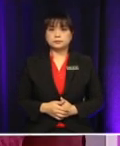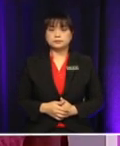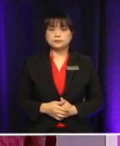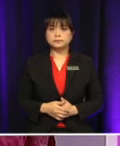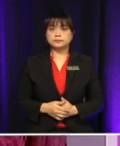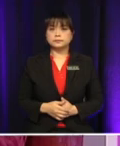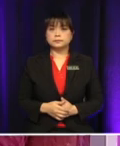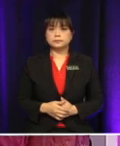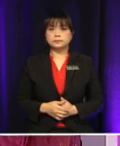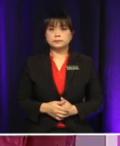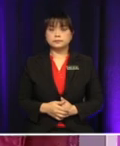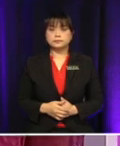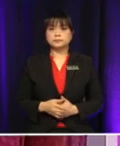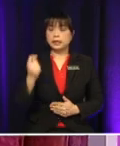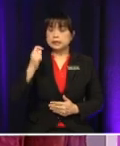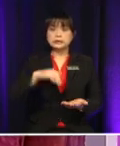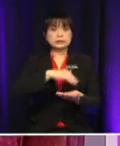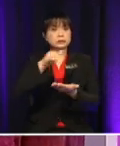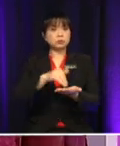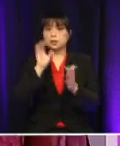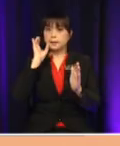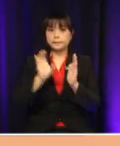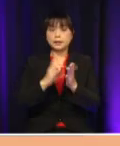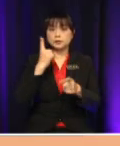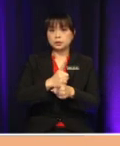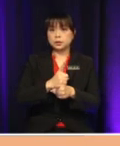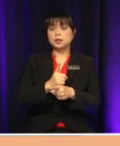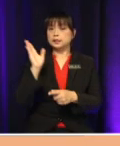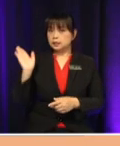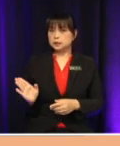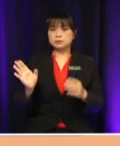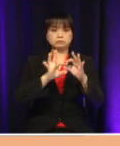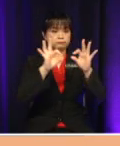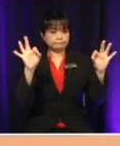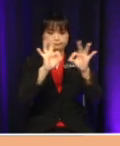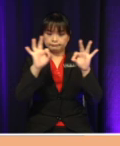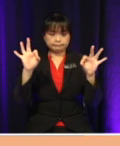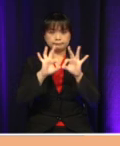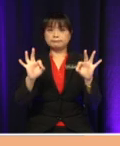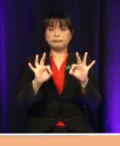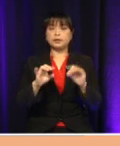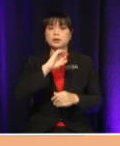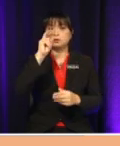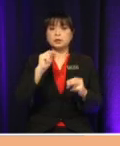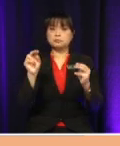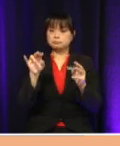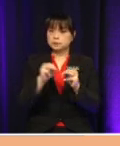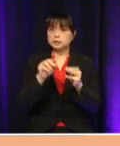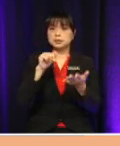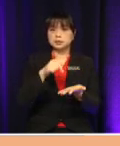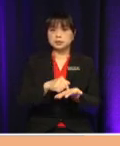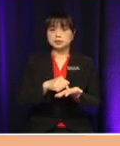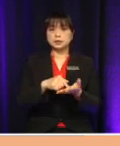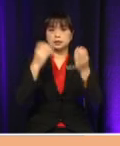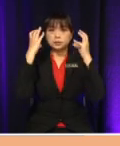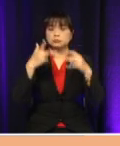tim Yudas di mana tadi semua Gambarkan ini adalah pernyataan ah soalnya sebegini kan saya rasa